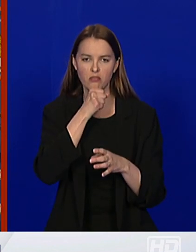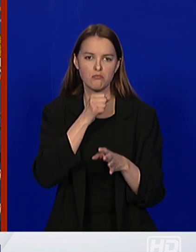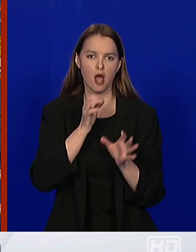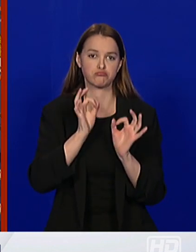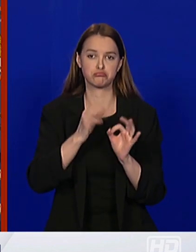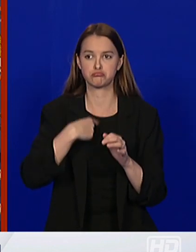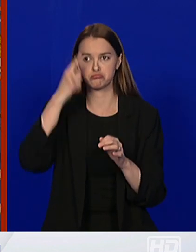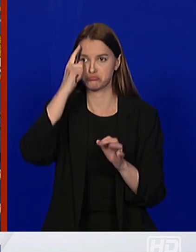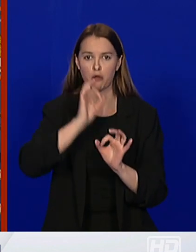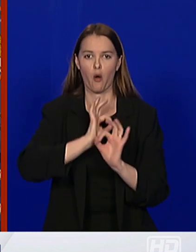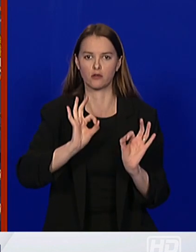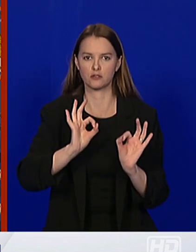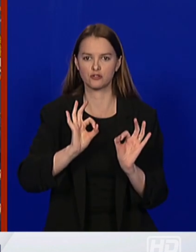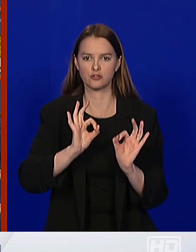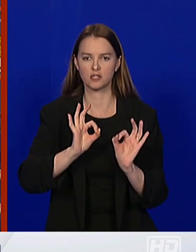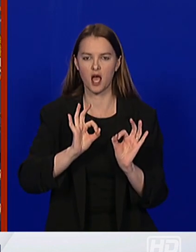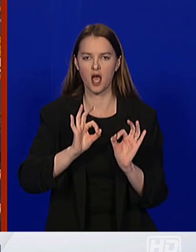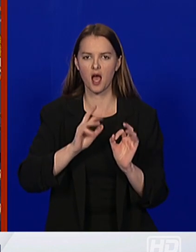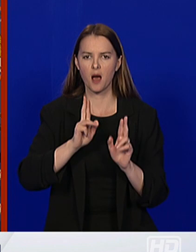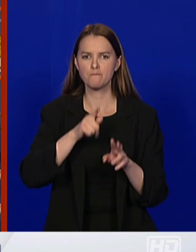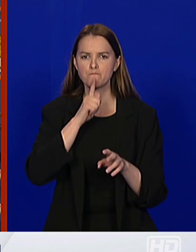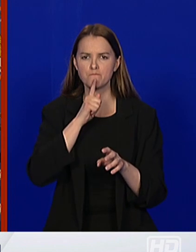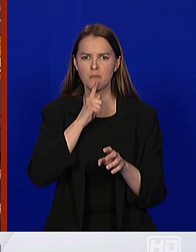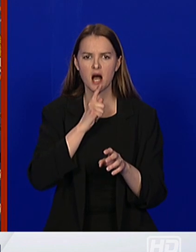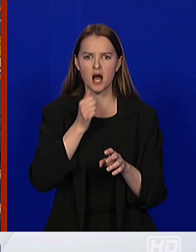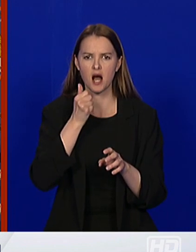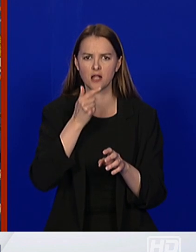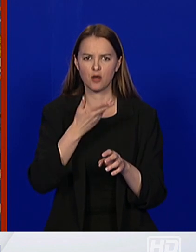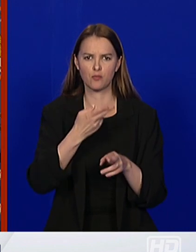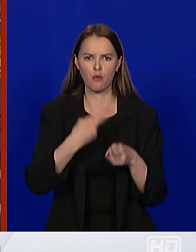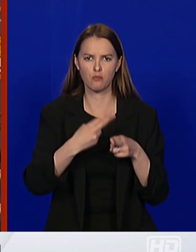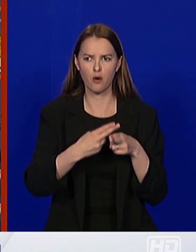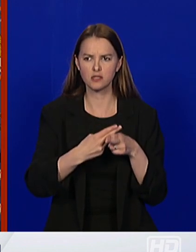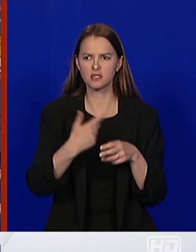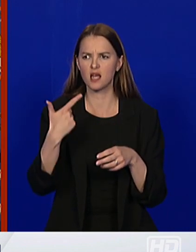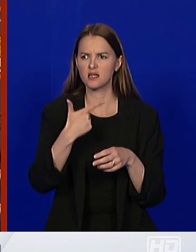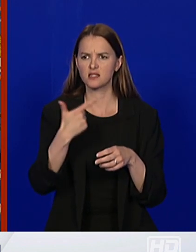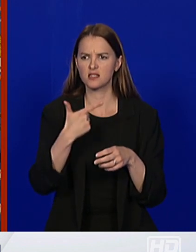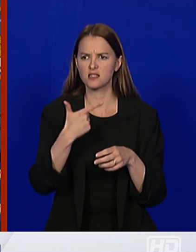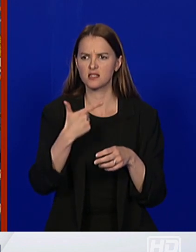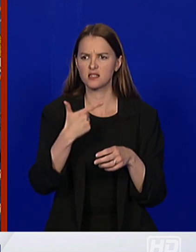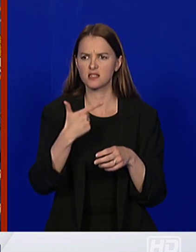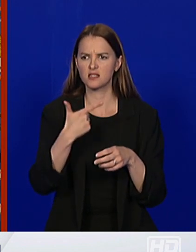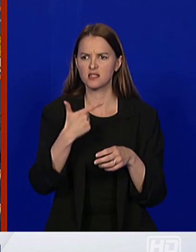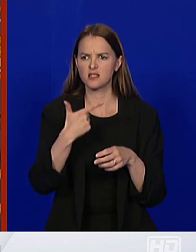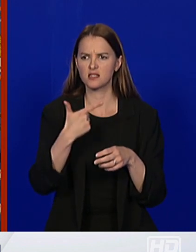odlična. Imaju vrlo mali broj oboljelih, imali su dva slučaja u Novalji i sad im se dogodilo